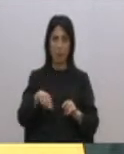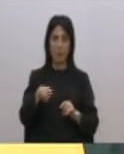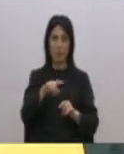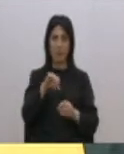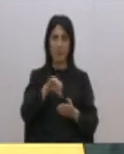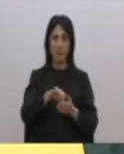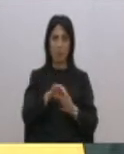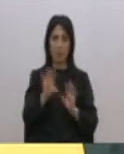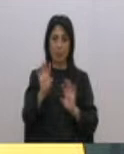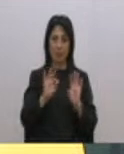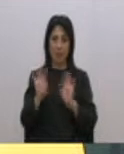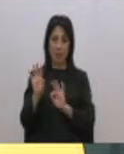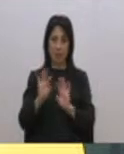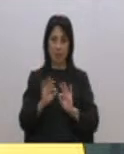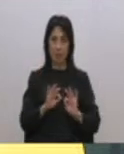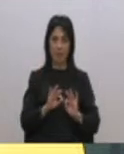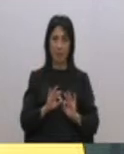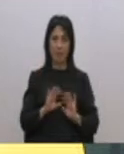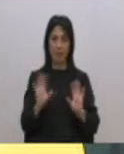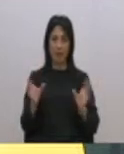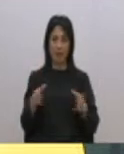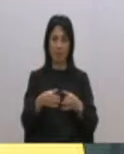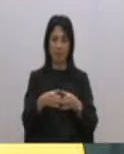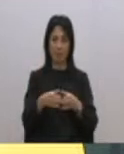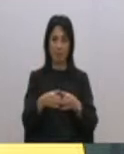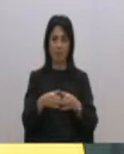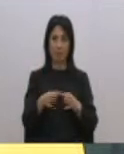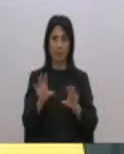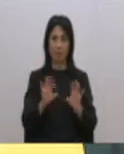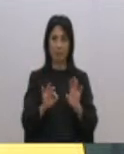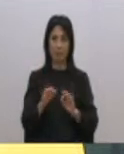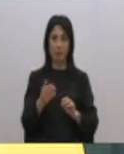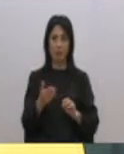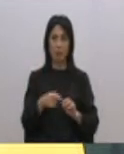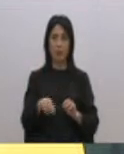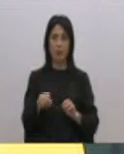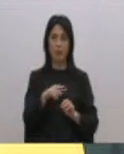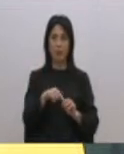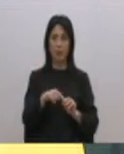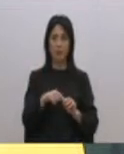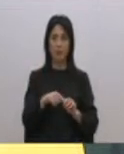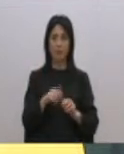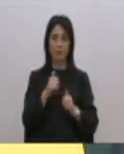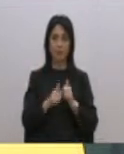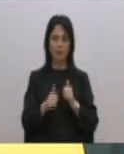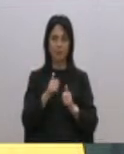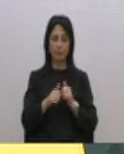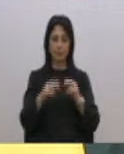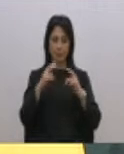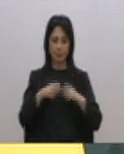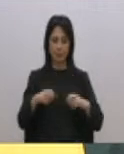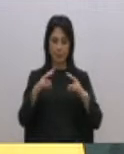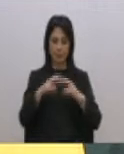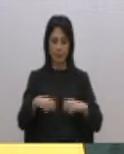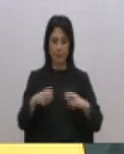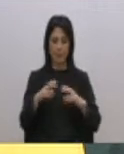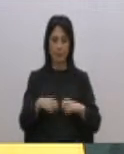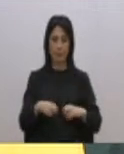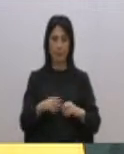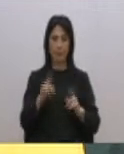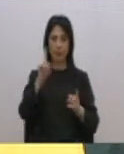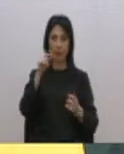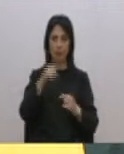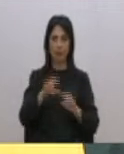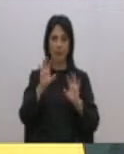წარმომადგენლებით დაკომპლექტებული, რომელიც permanentulat განიხილავდა